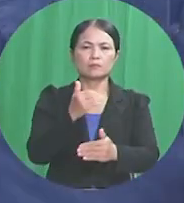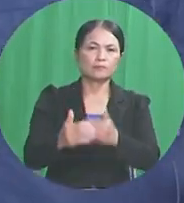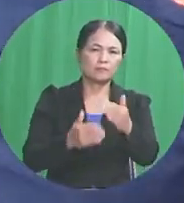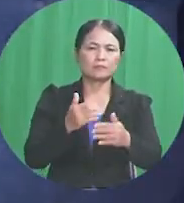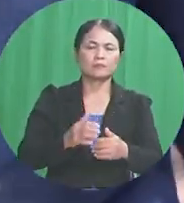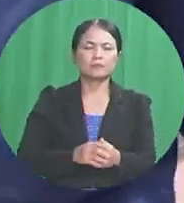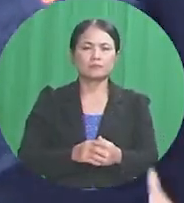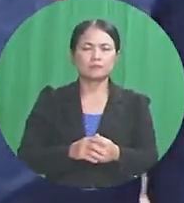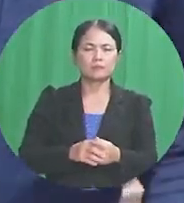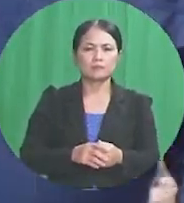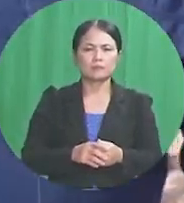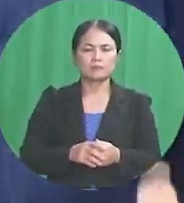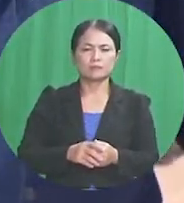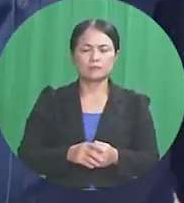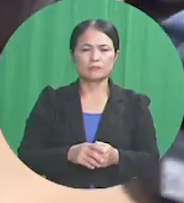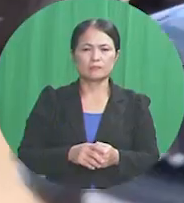พ